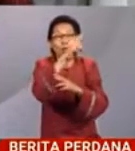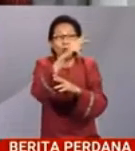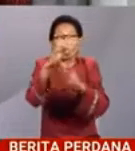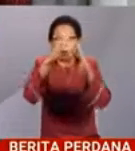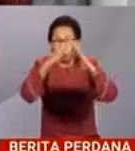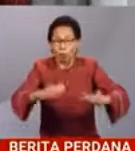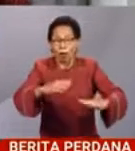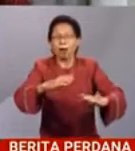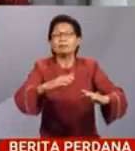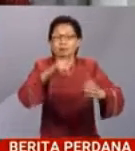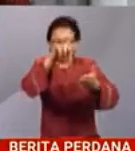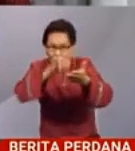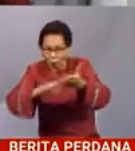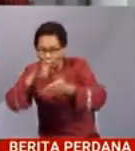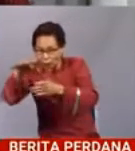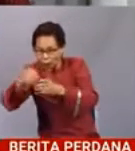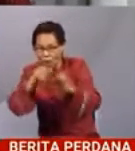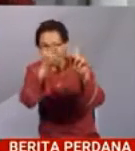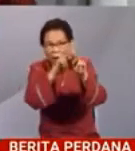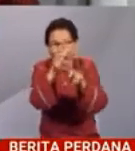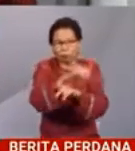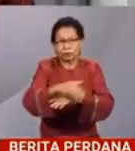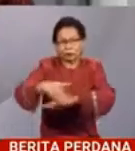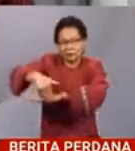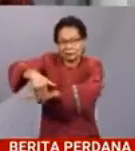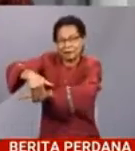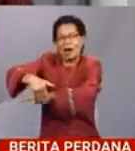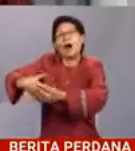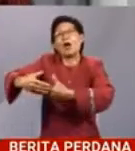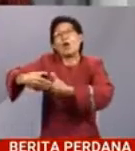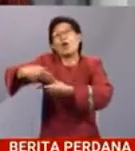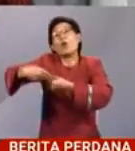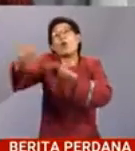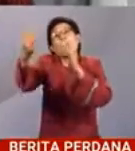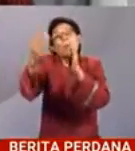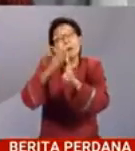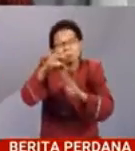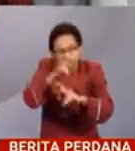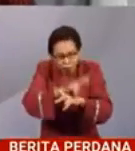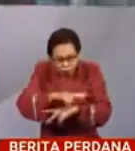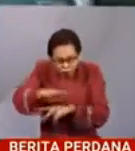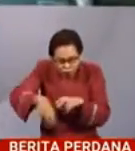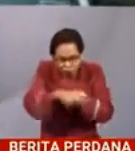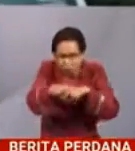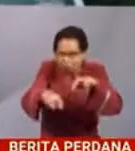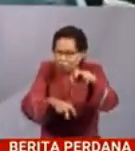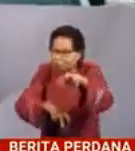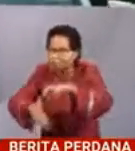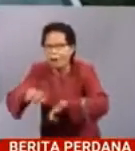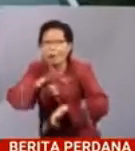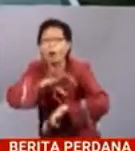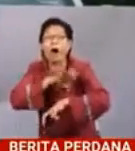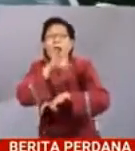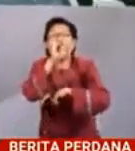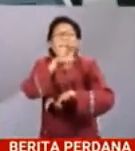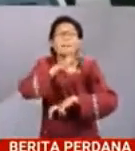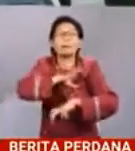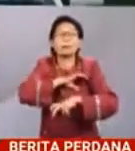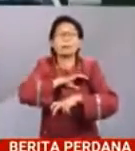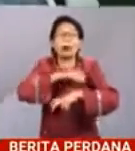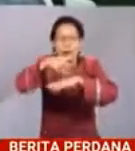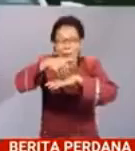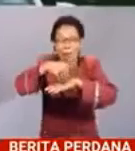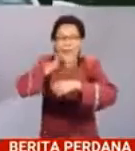diperiksa melibatkan kawasan kampung dan pinggir bandar. Rondaan dan pemeriksaan oleh 8 anggota polis yang ditugaskan itu